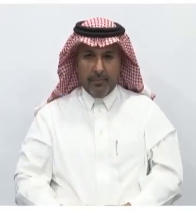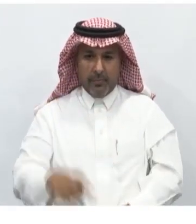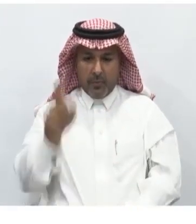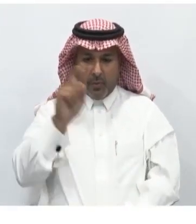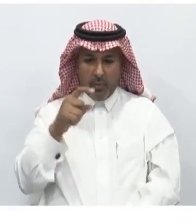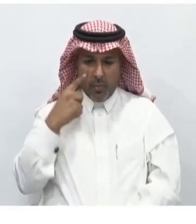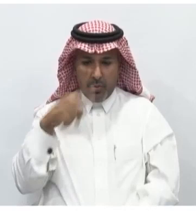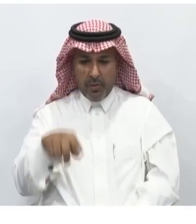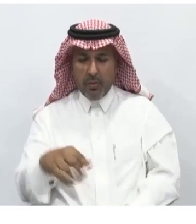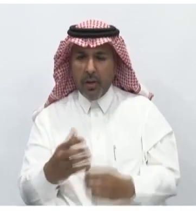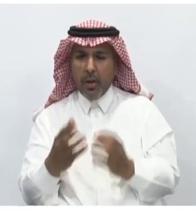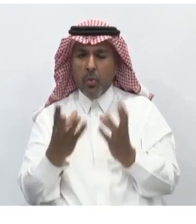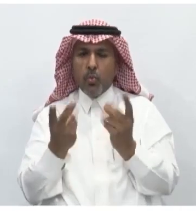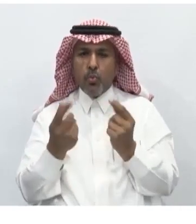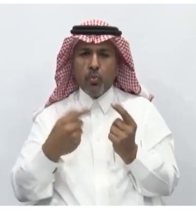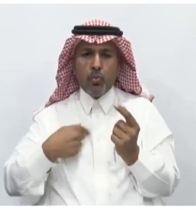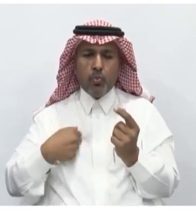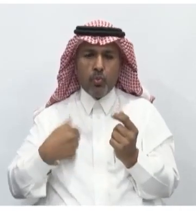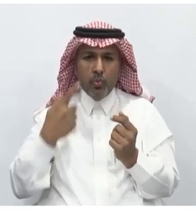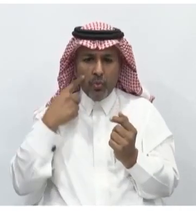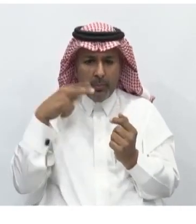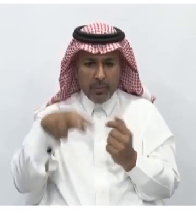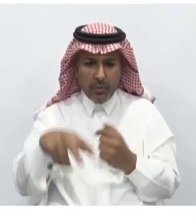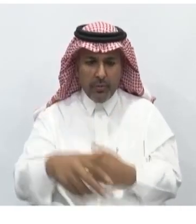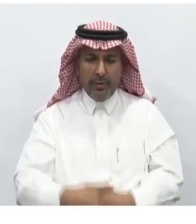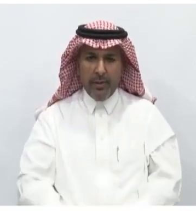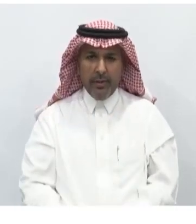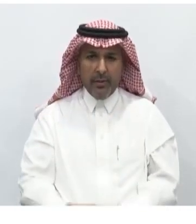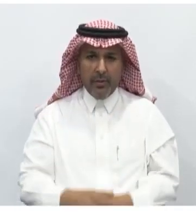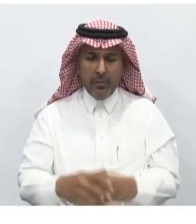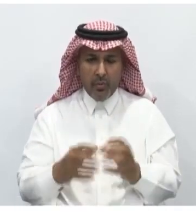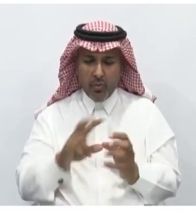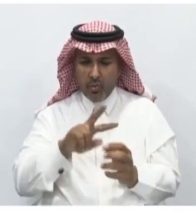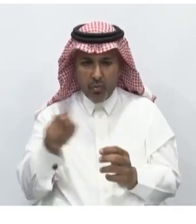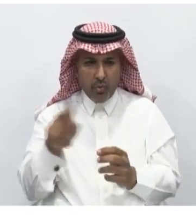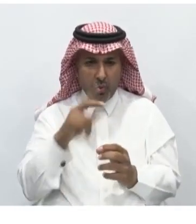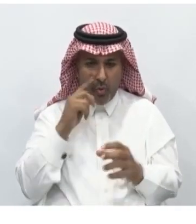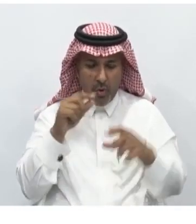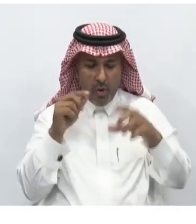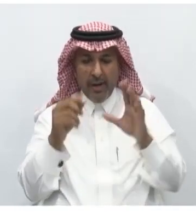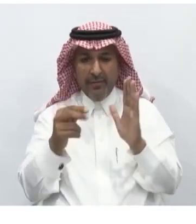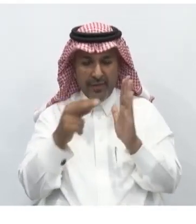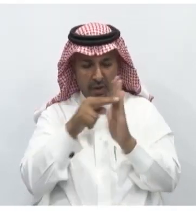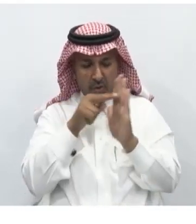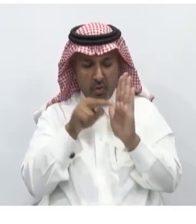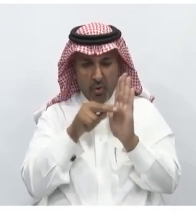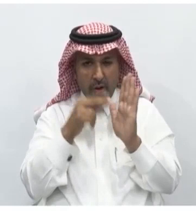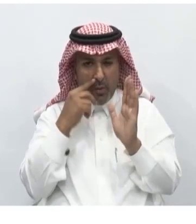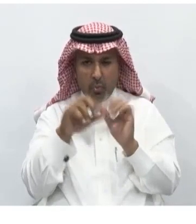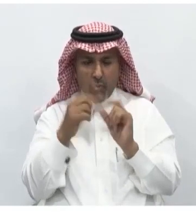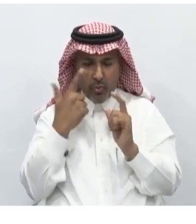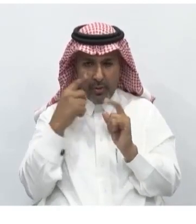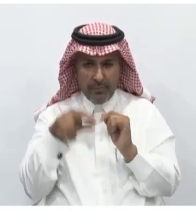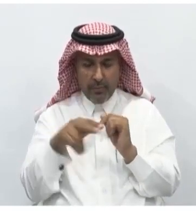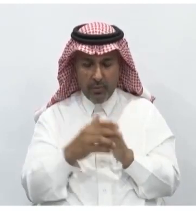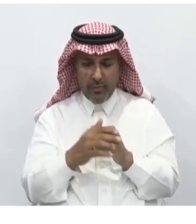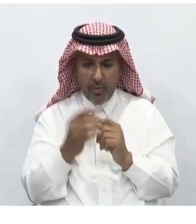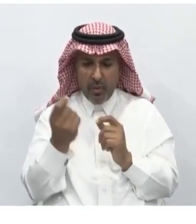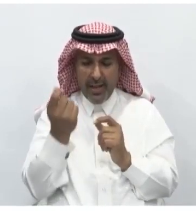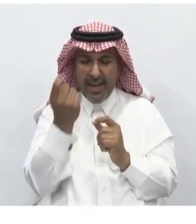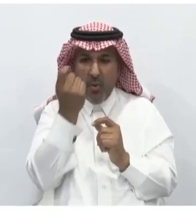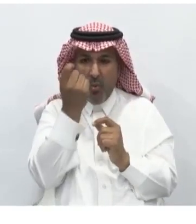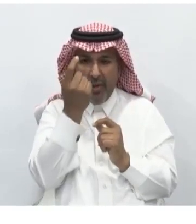صيغة الملح المائي. لنتابع معًا. وضعت عينة من كبريتات النحاس المائية الزرقاء.